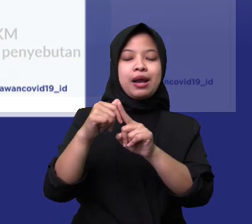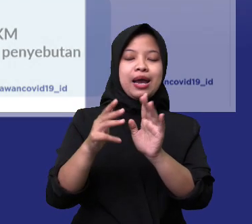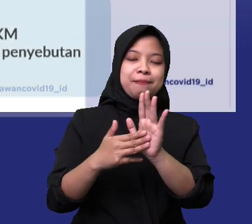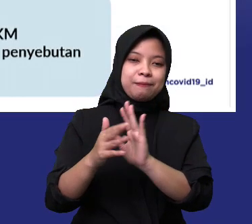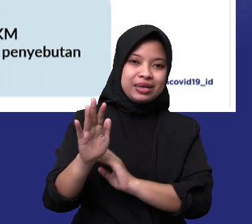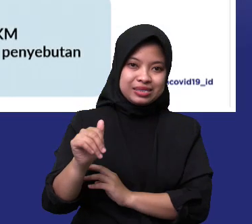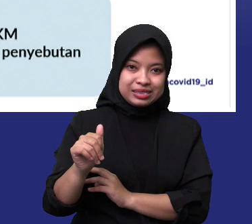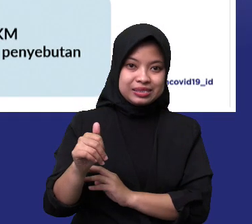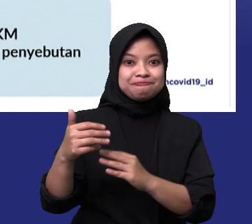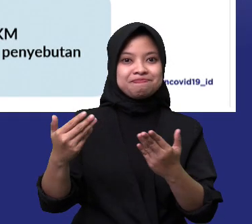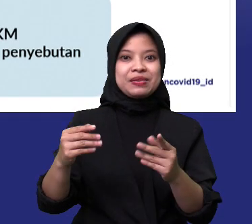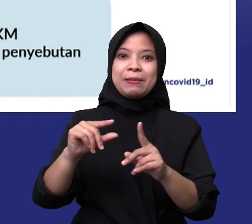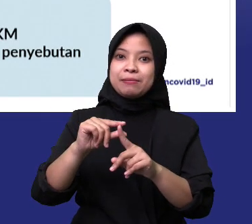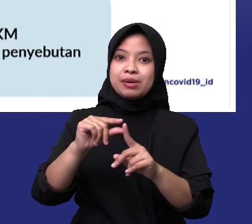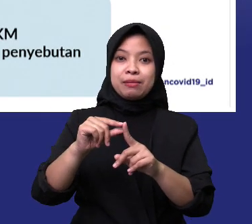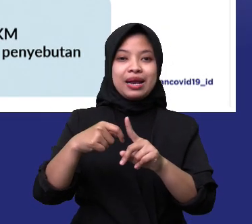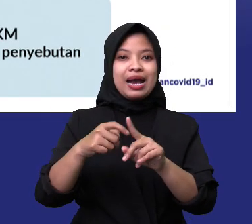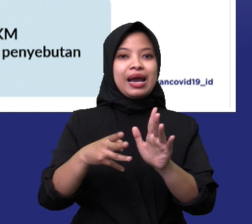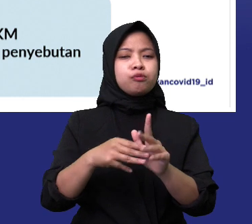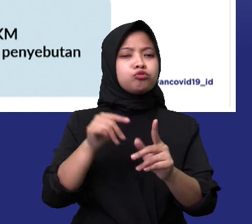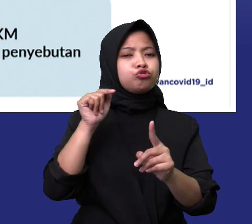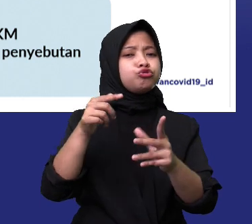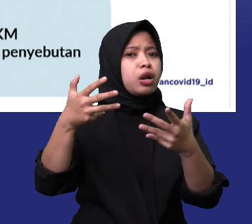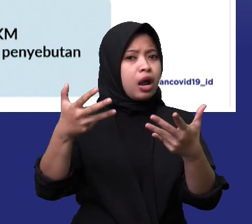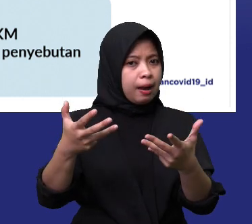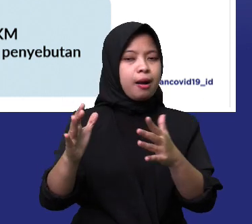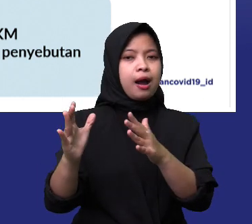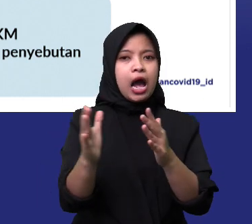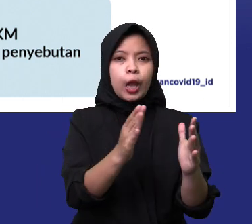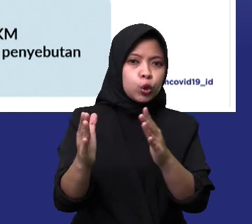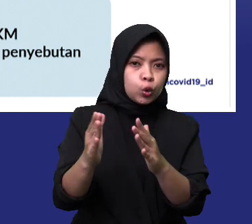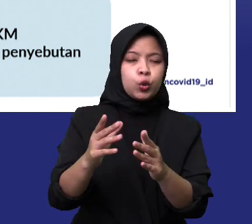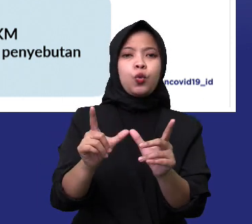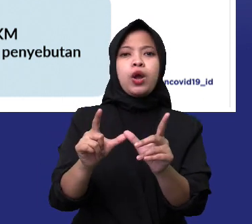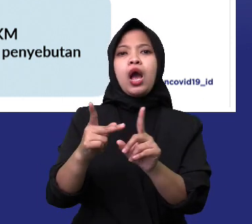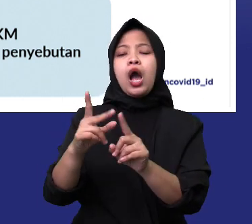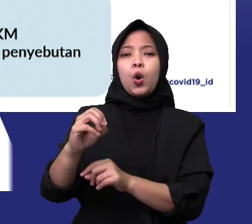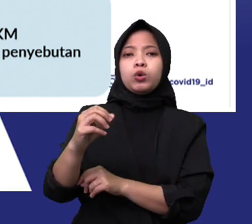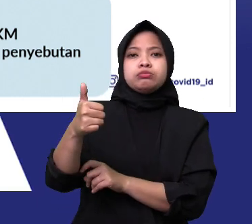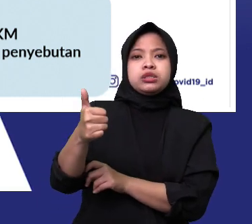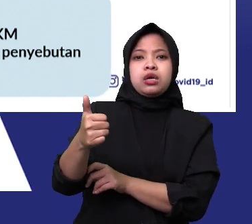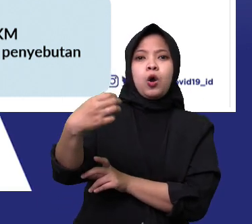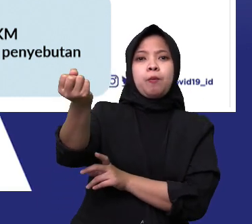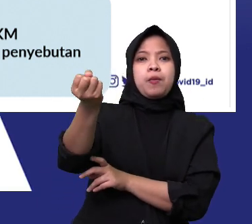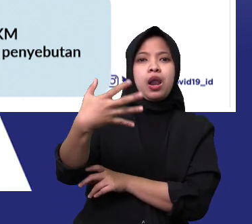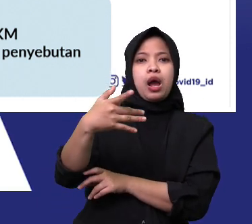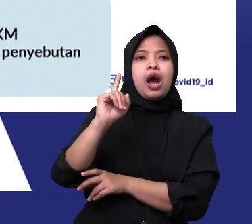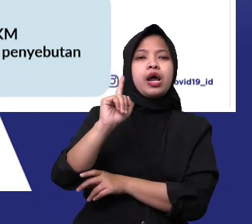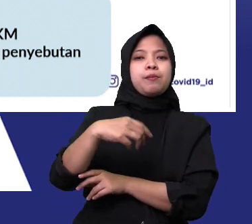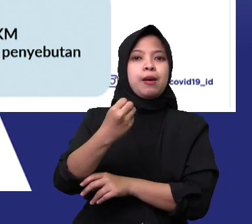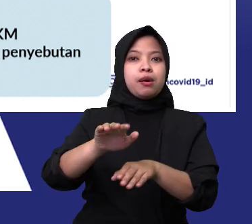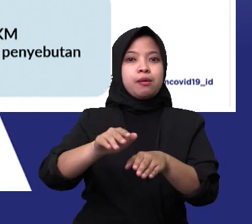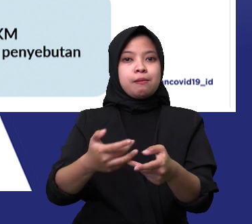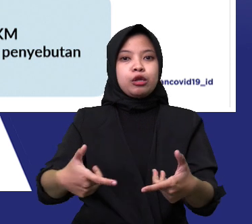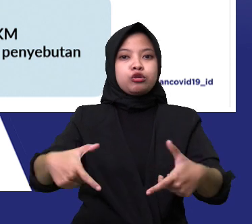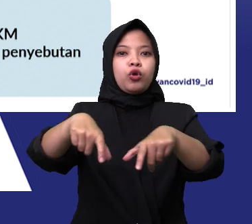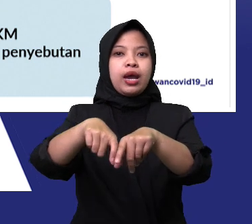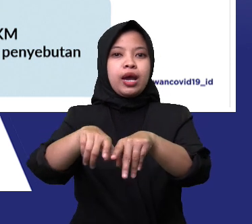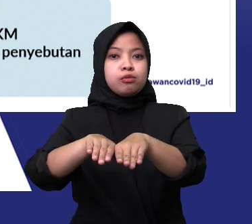prinsipnya, PPKM adalah bentuk pengendalian yang dianjurkan WHO dengan beberapa penyesuaian untuk